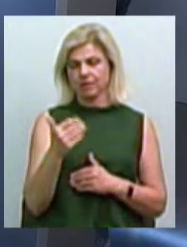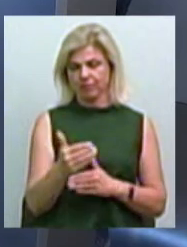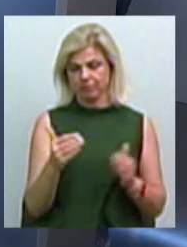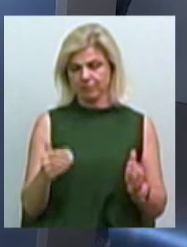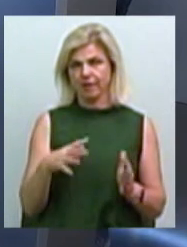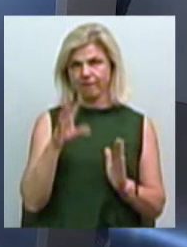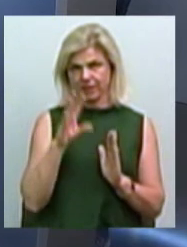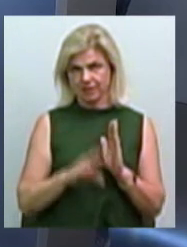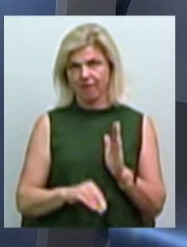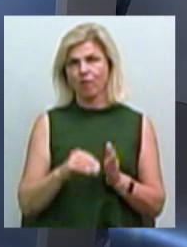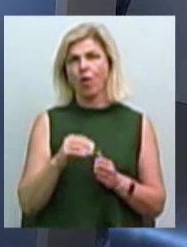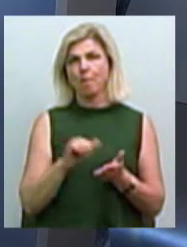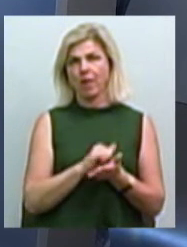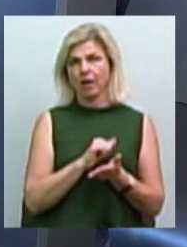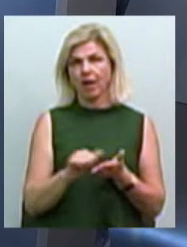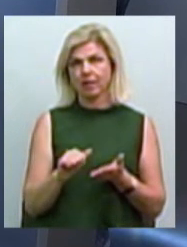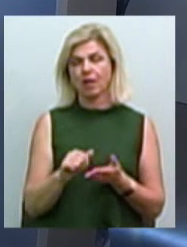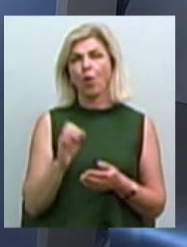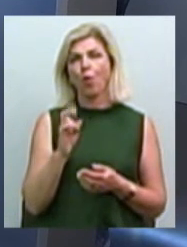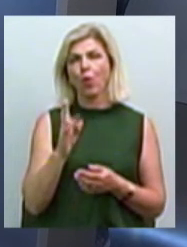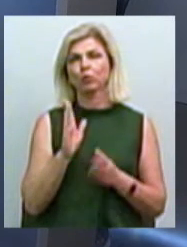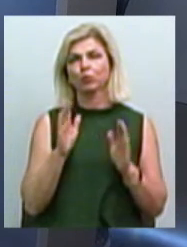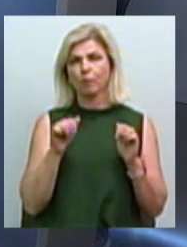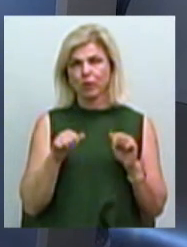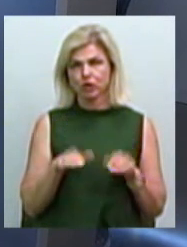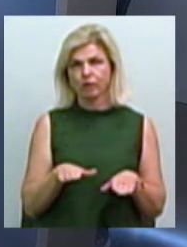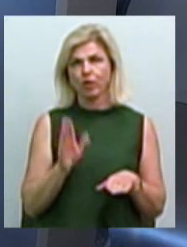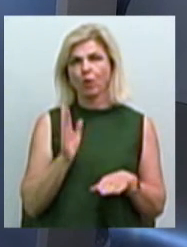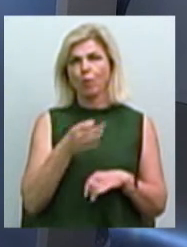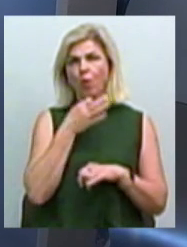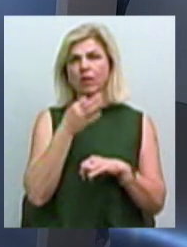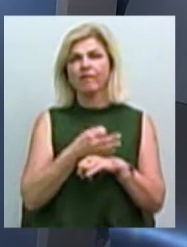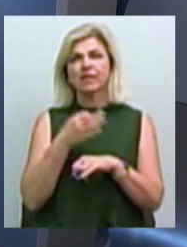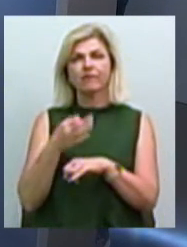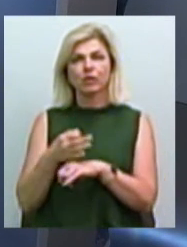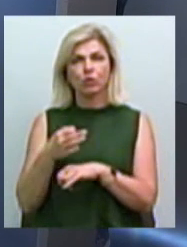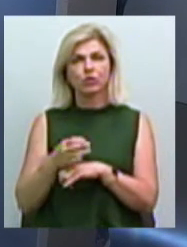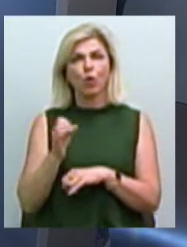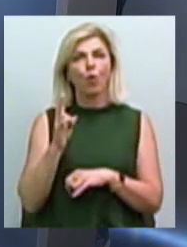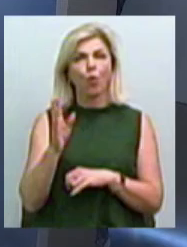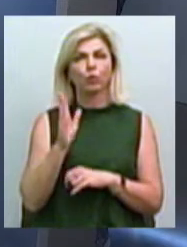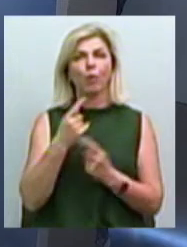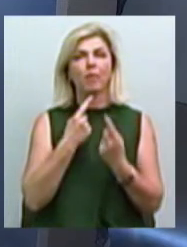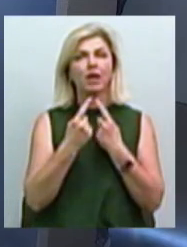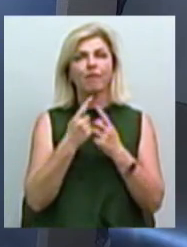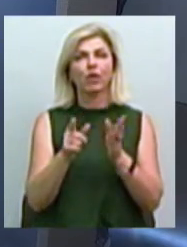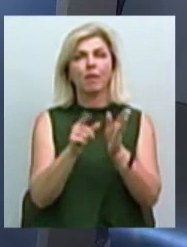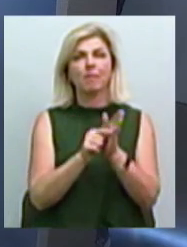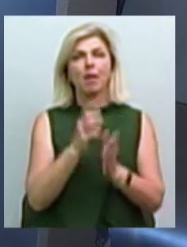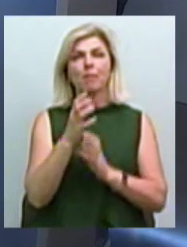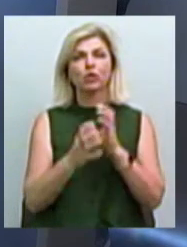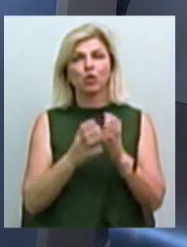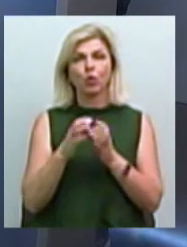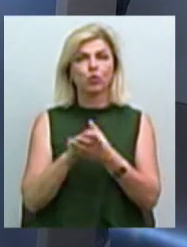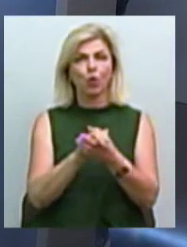минимум, контрольного пакета. Потому что он будет принимать решения, он будет нести какие-то ответственности, он будет вести переговоры с международным сообществом для